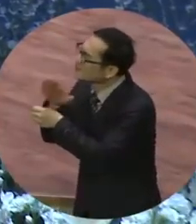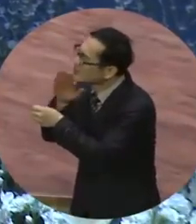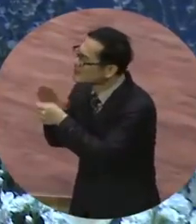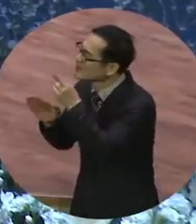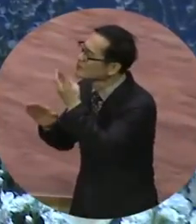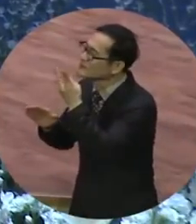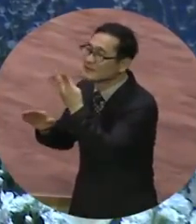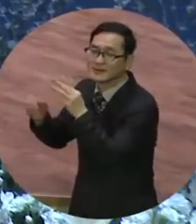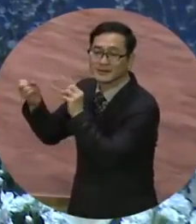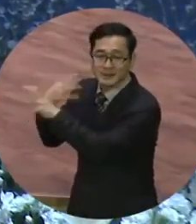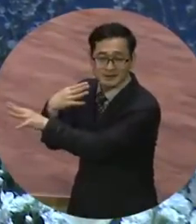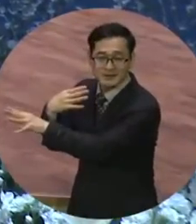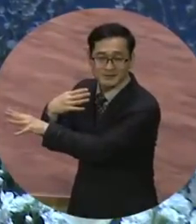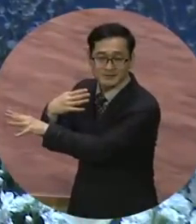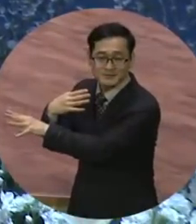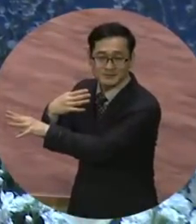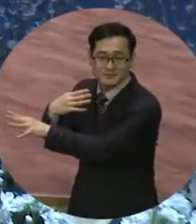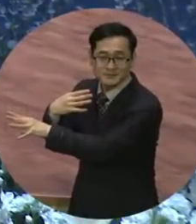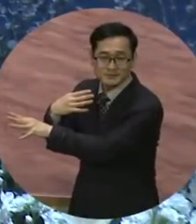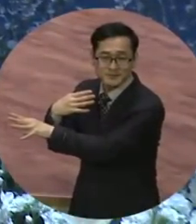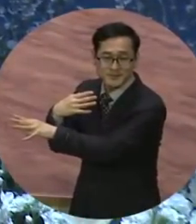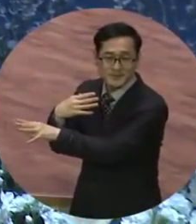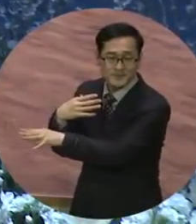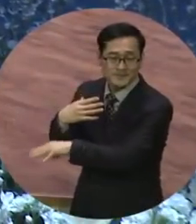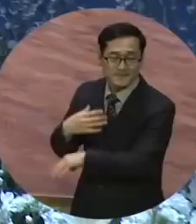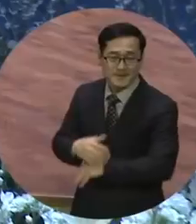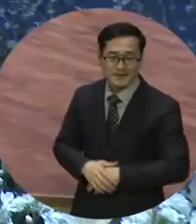자, 베드로에게